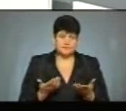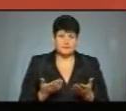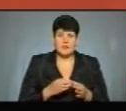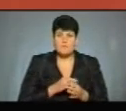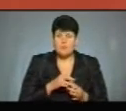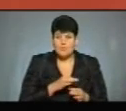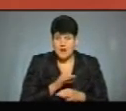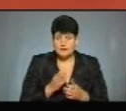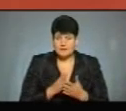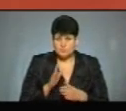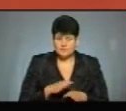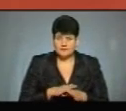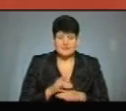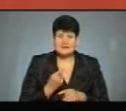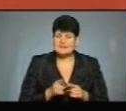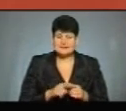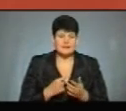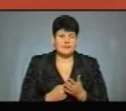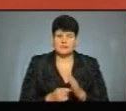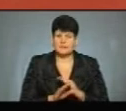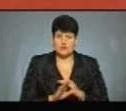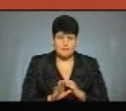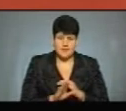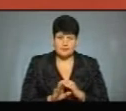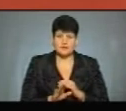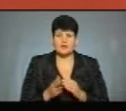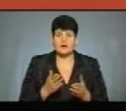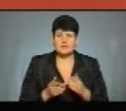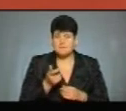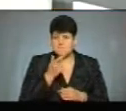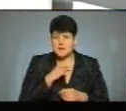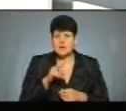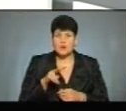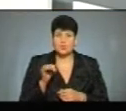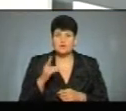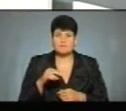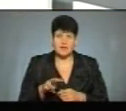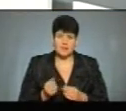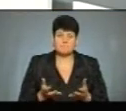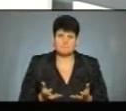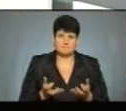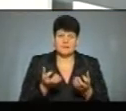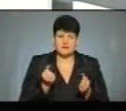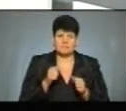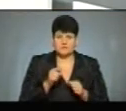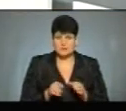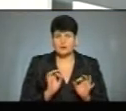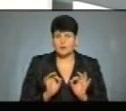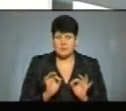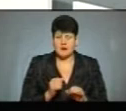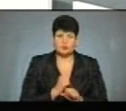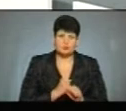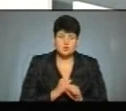одно реалізований це не є аргумент, в частині громади але, іншої. Пані Людмилу підтримує, тобто вони досить нормально